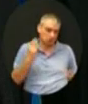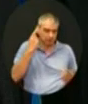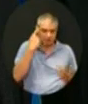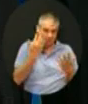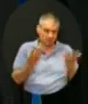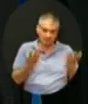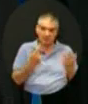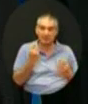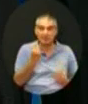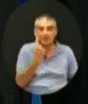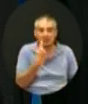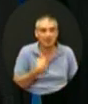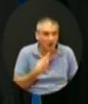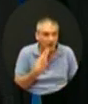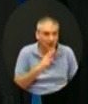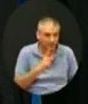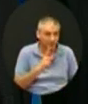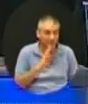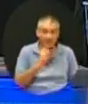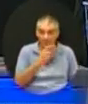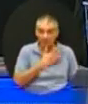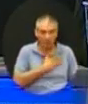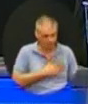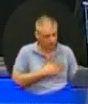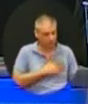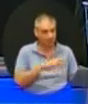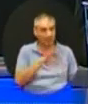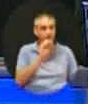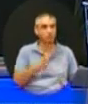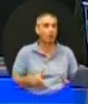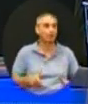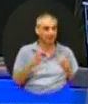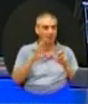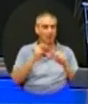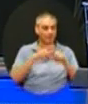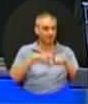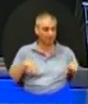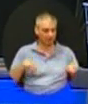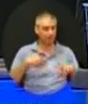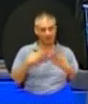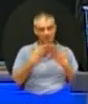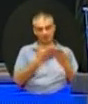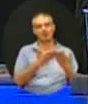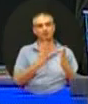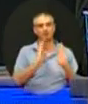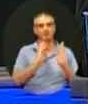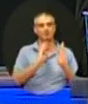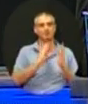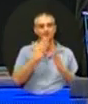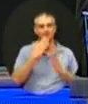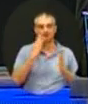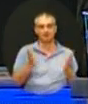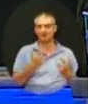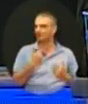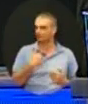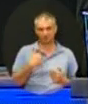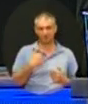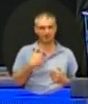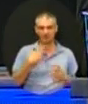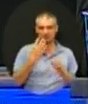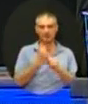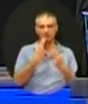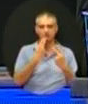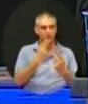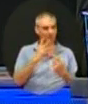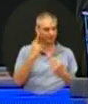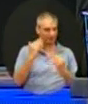אחוזים אני דבר אחד יכול להבטיח שאם הם ירצו למצוא בניין או מגרש נעזור להם כמסת ירושלים ה זה נכון לא אבל לא צריך תקבל